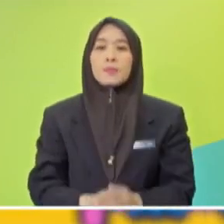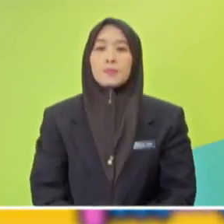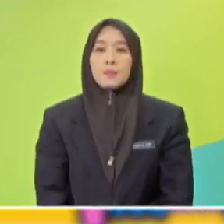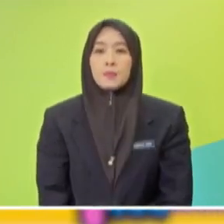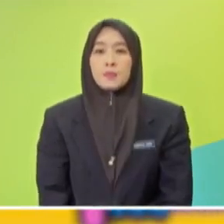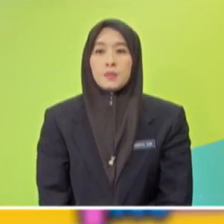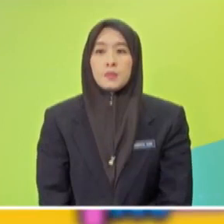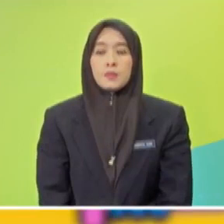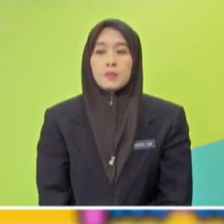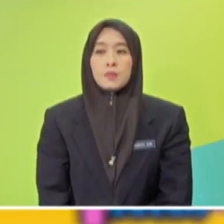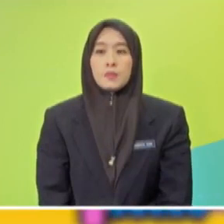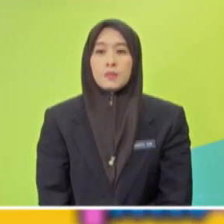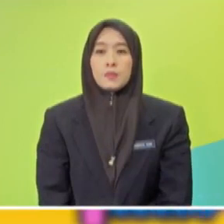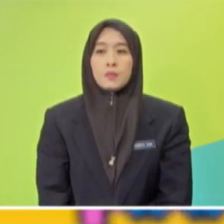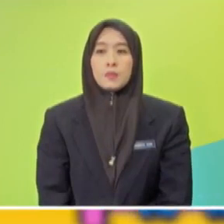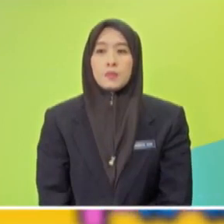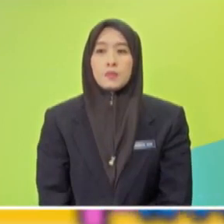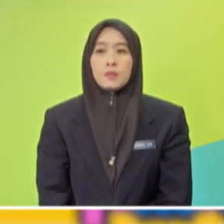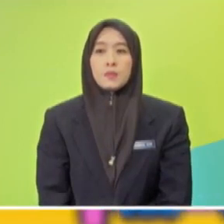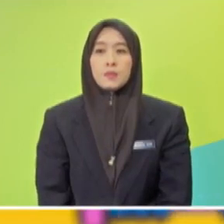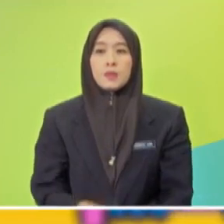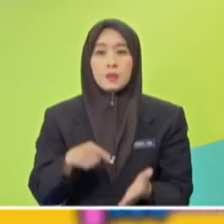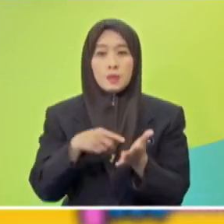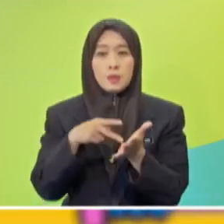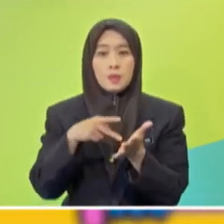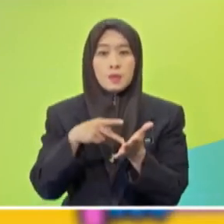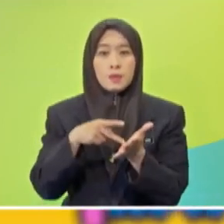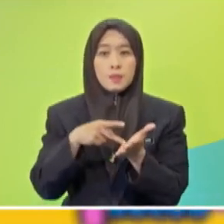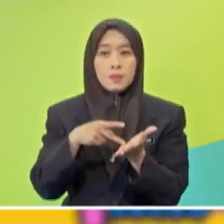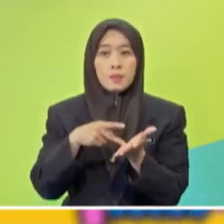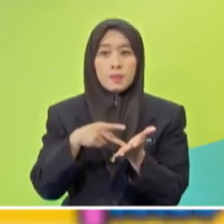Oke berapa Ikhwan masih mengirim nampaknya oke